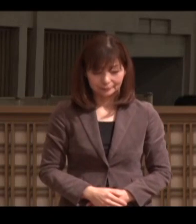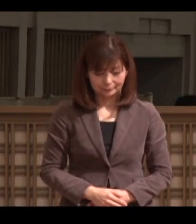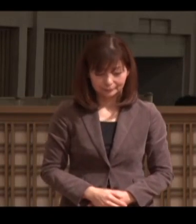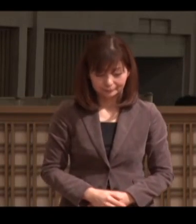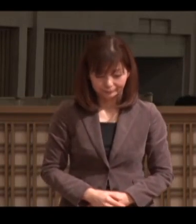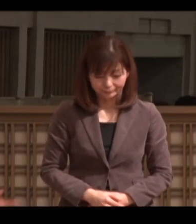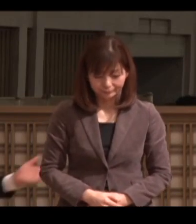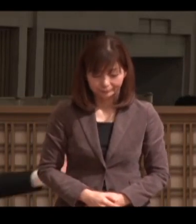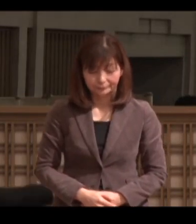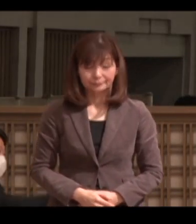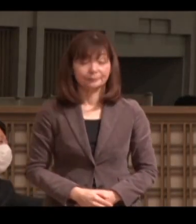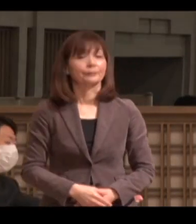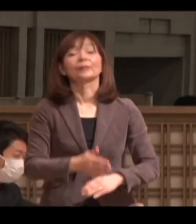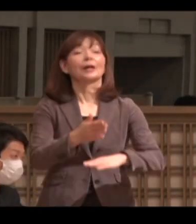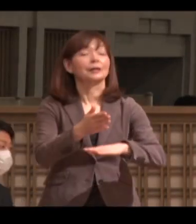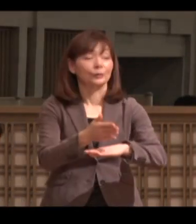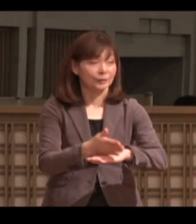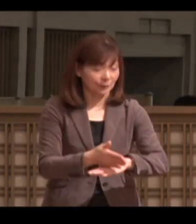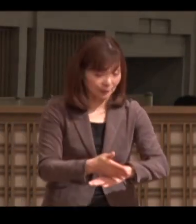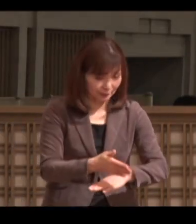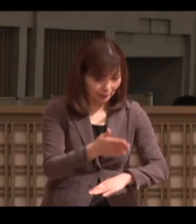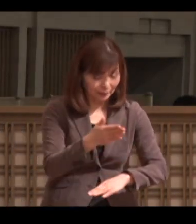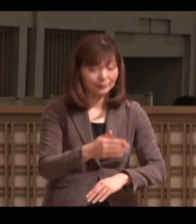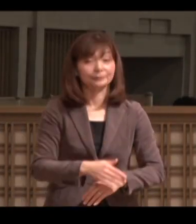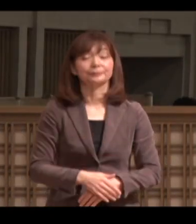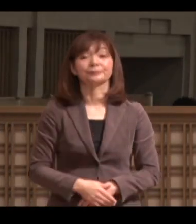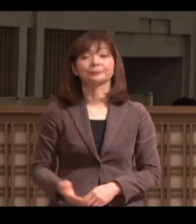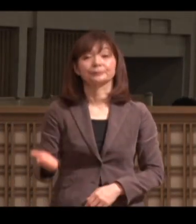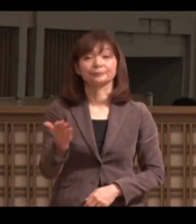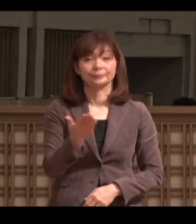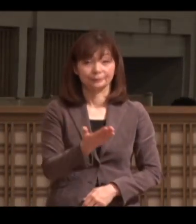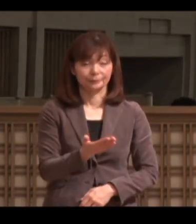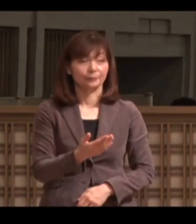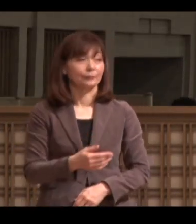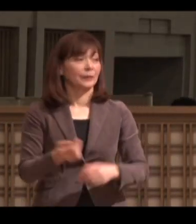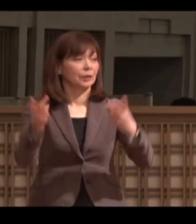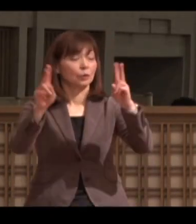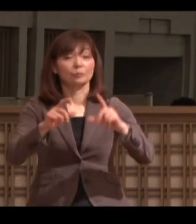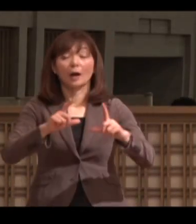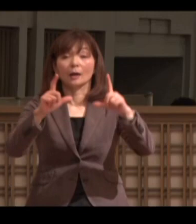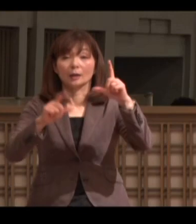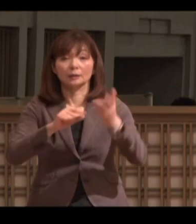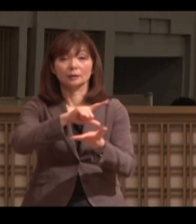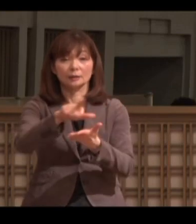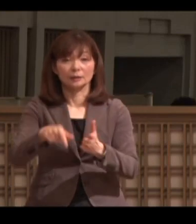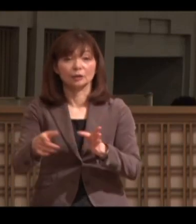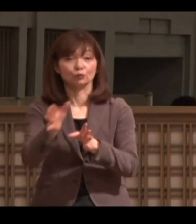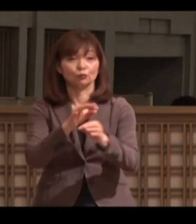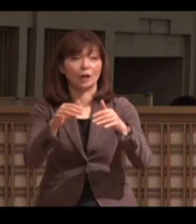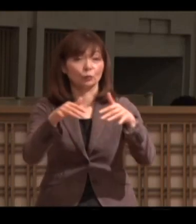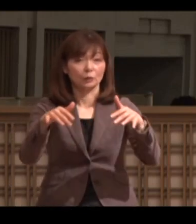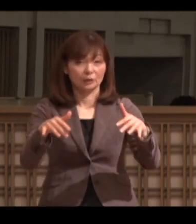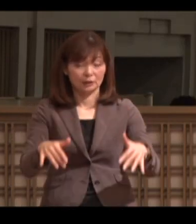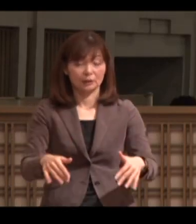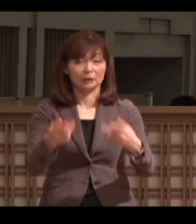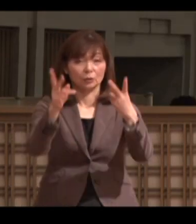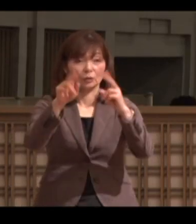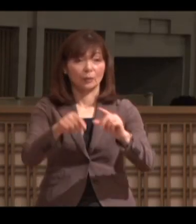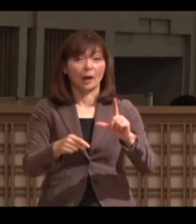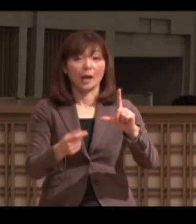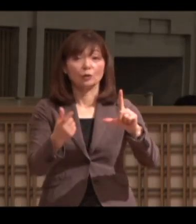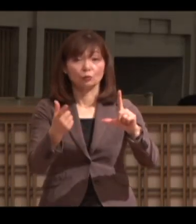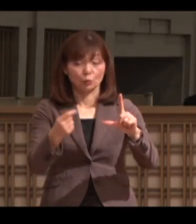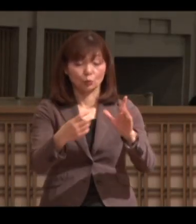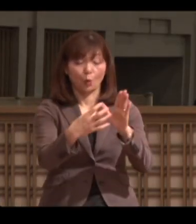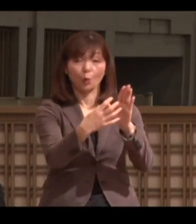ますありがとうございました続きまして広島方地域運営組織広島エルのロゴ